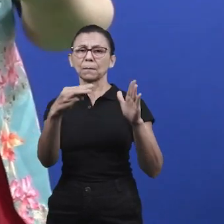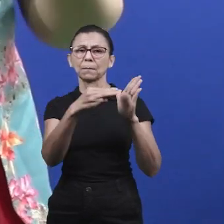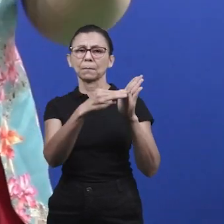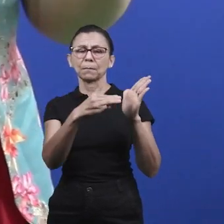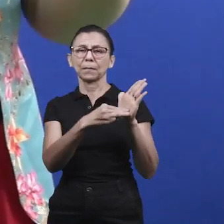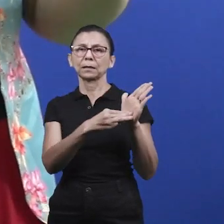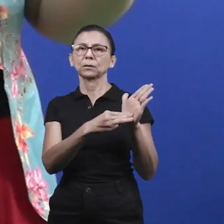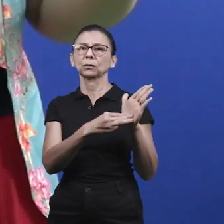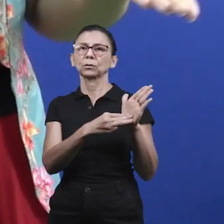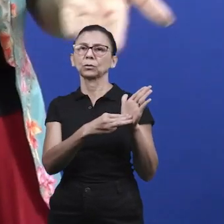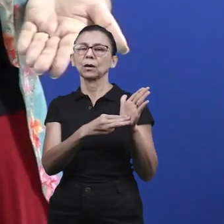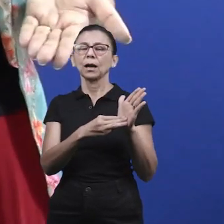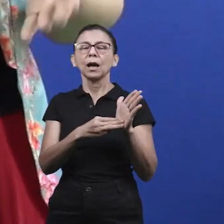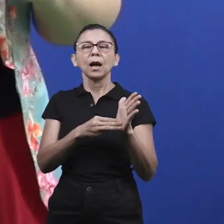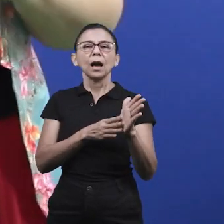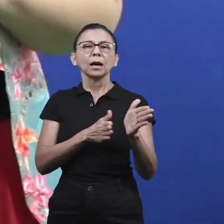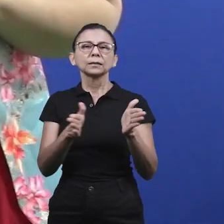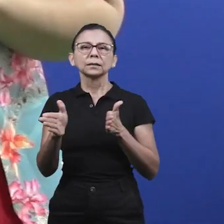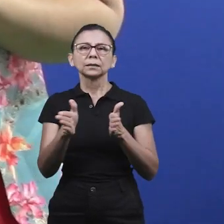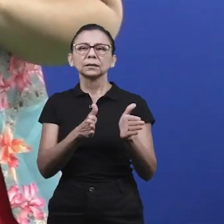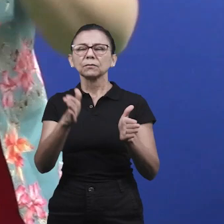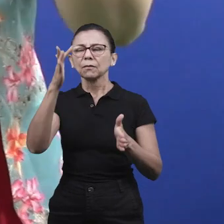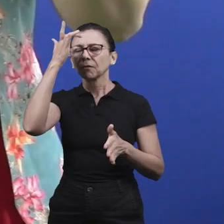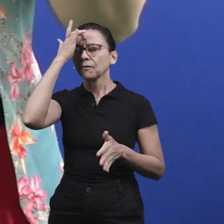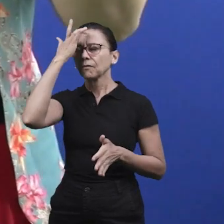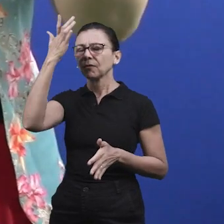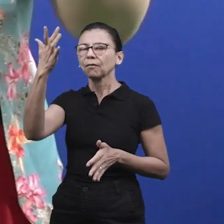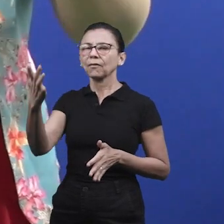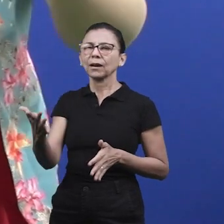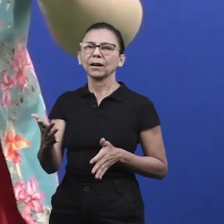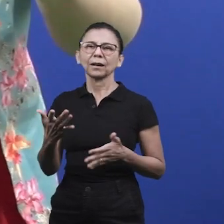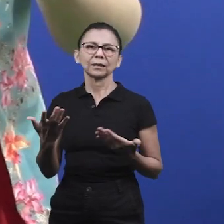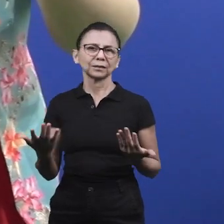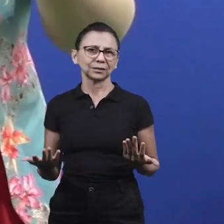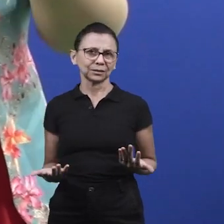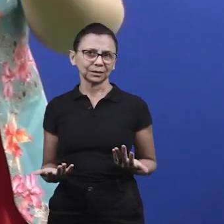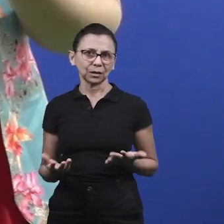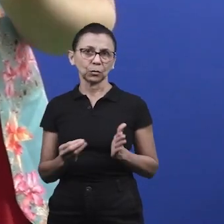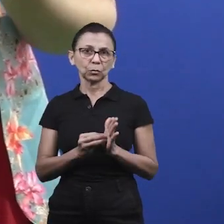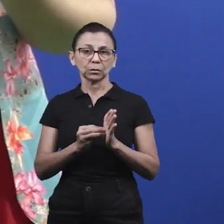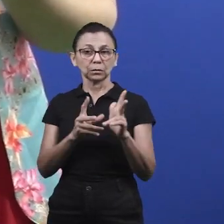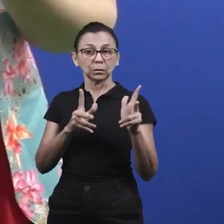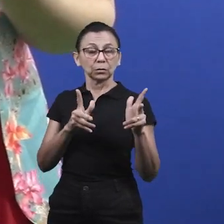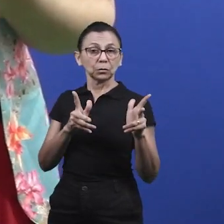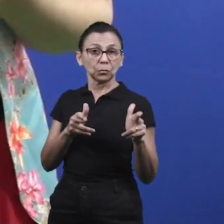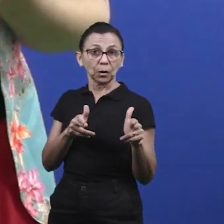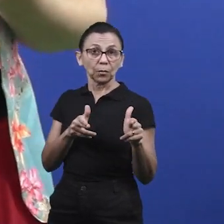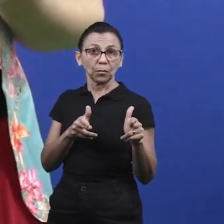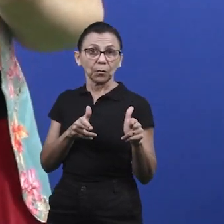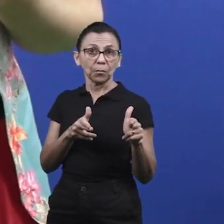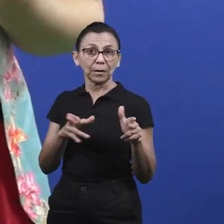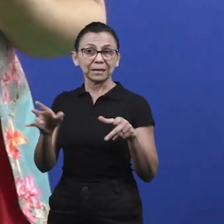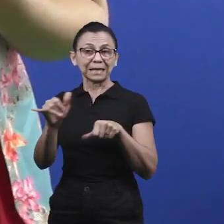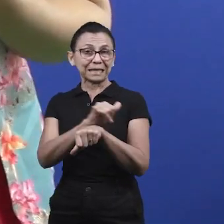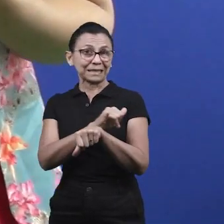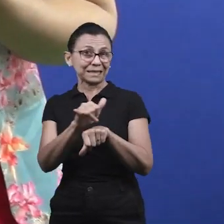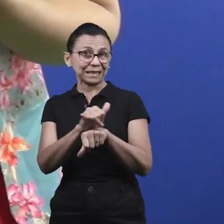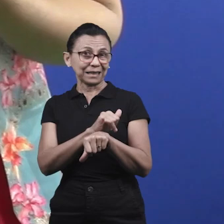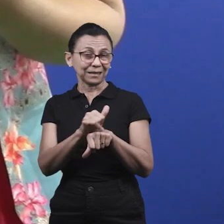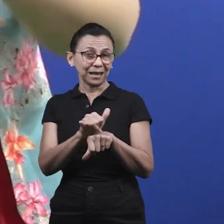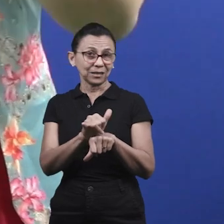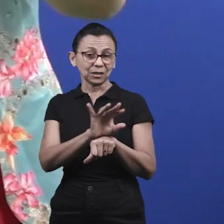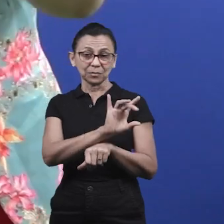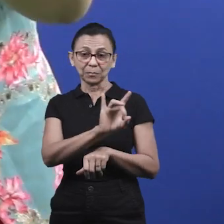méthodologies plus accessibles. C'est-à-dire, le contenu, il est le même, mais la